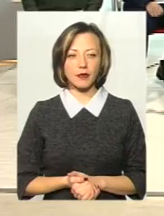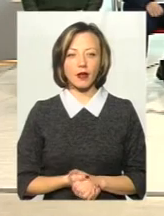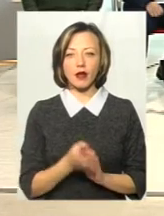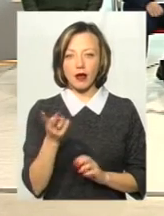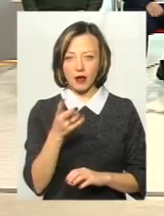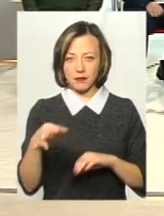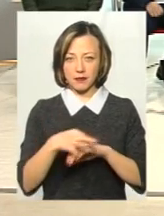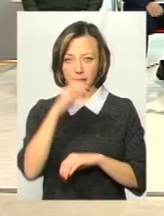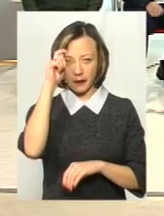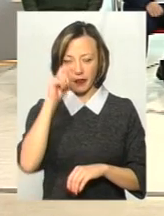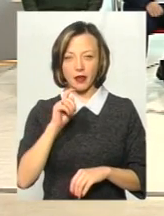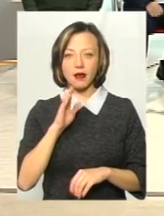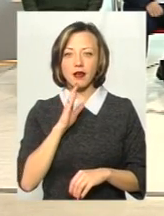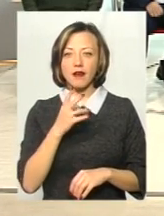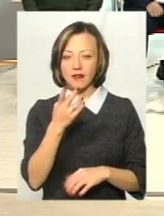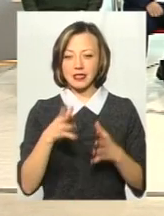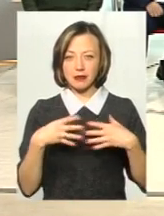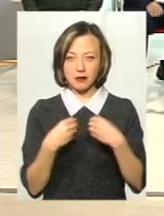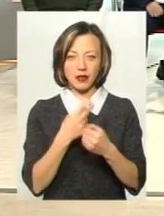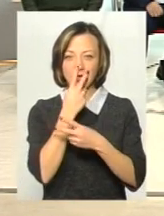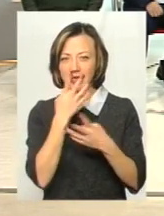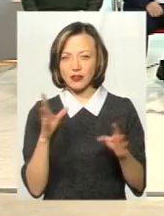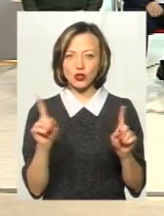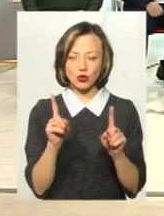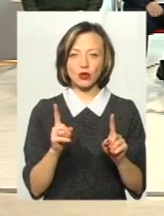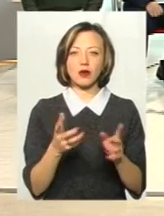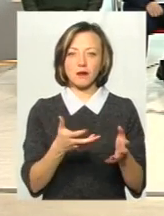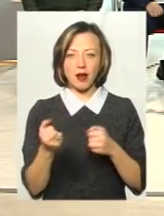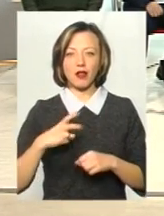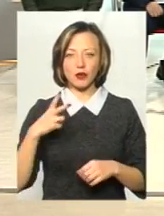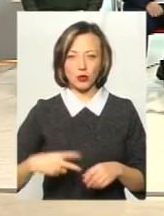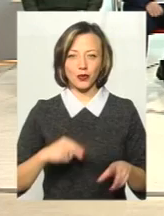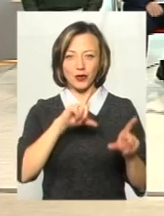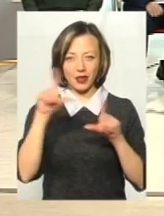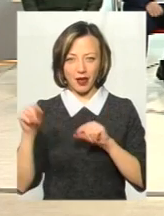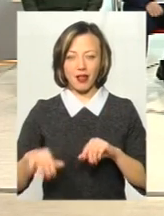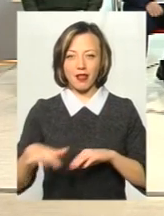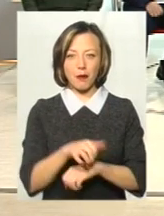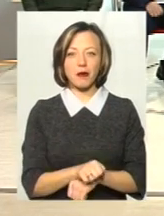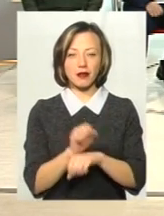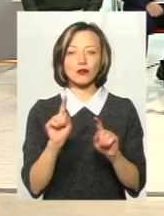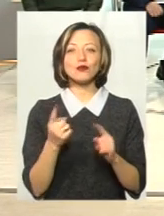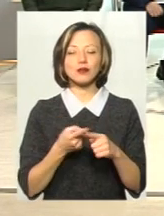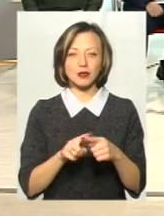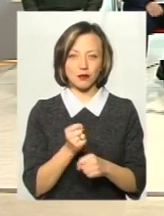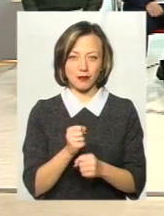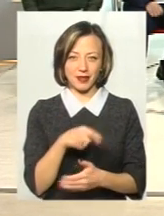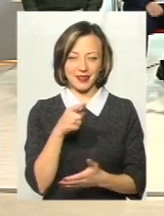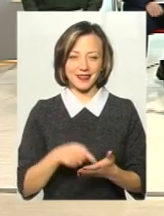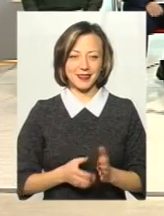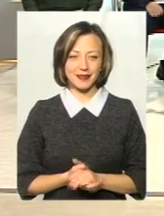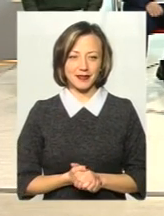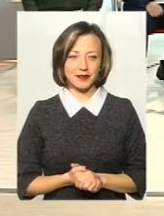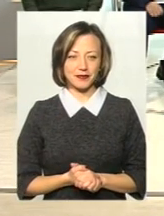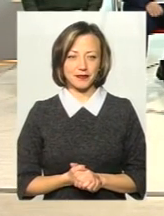ви були тою родиною, яка, не дивлячись ні на кого, ні на що, брали доньку так і їхали на Майдан. Чому ви це робили? Ну, в